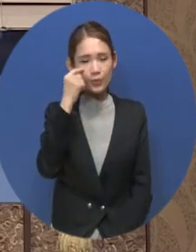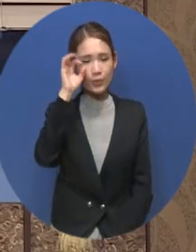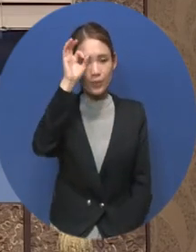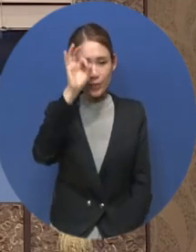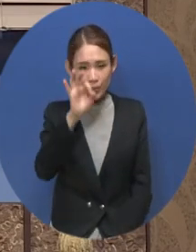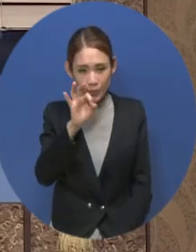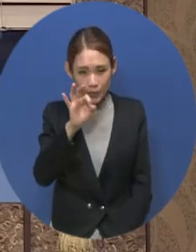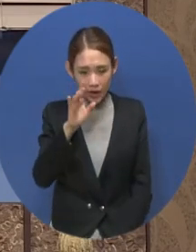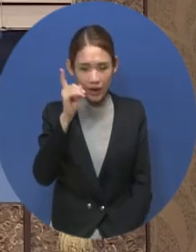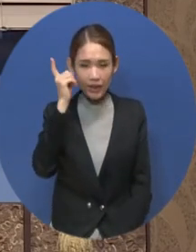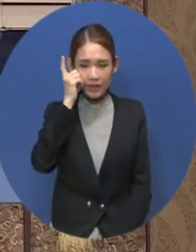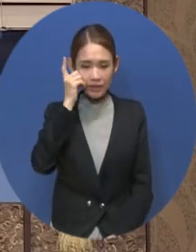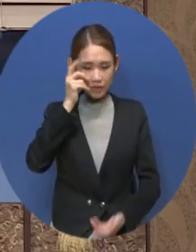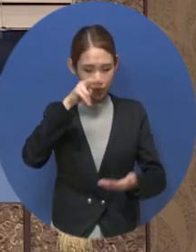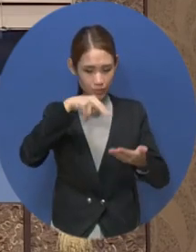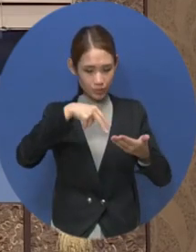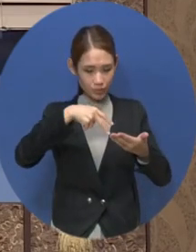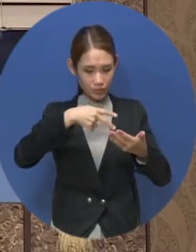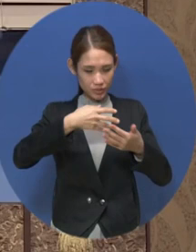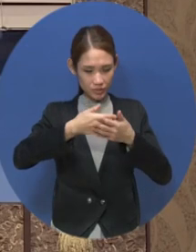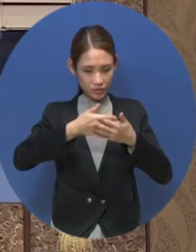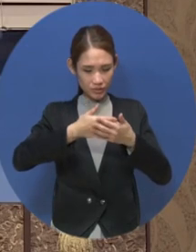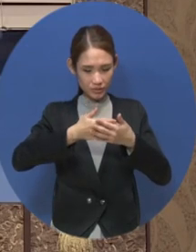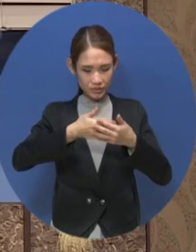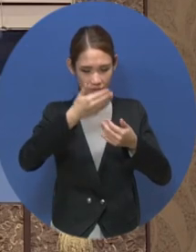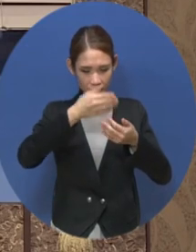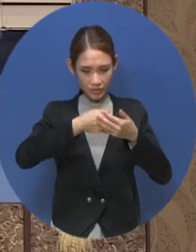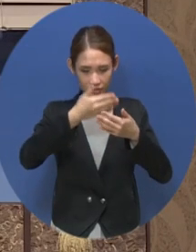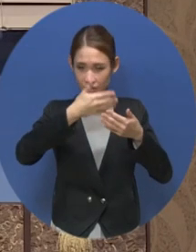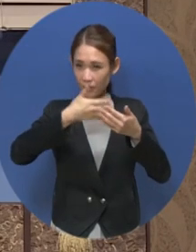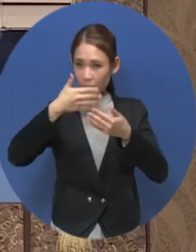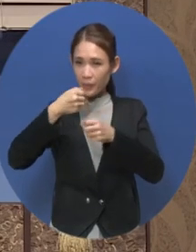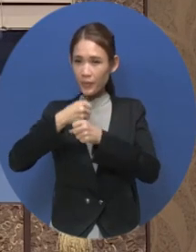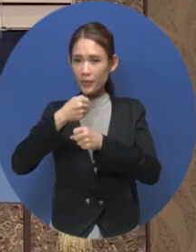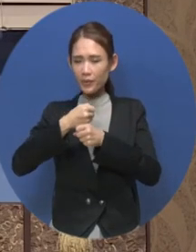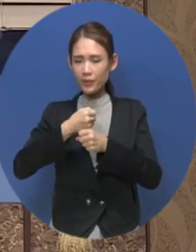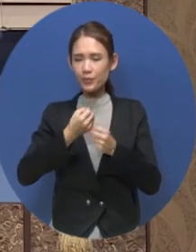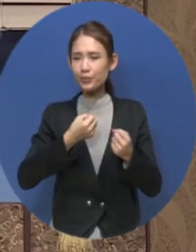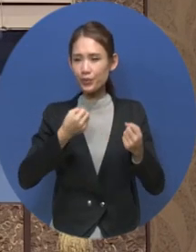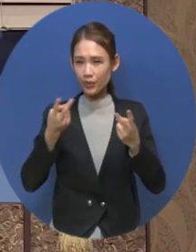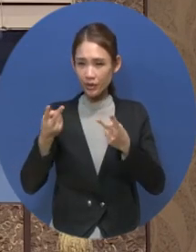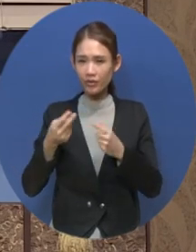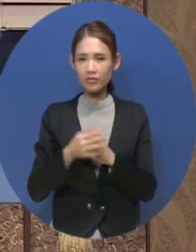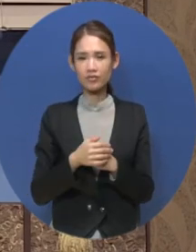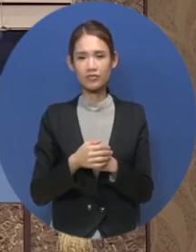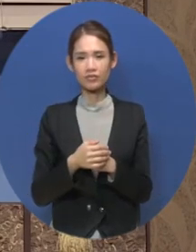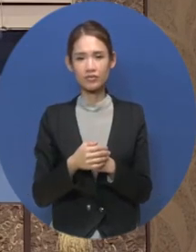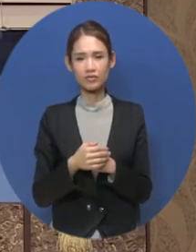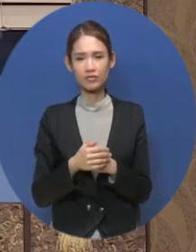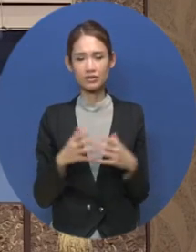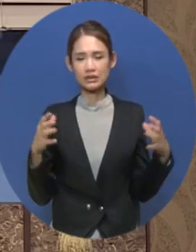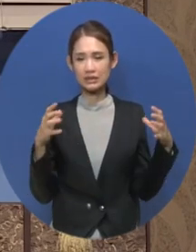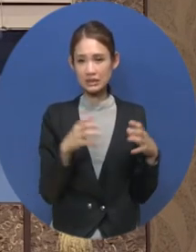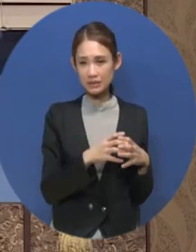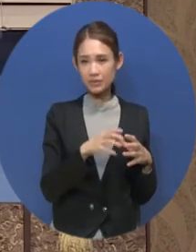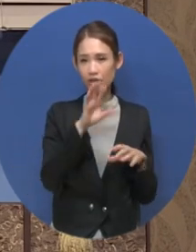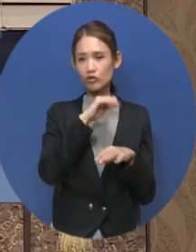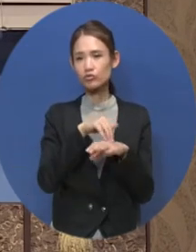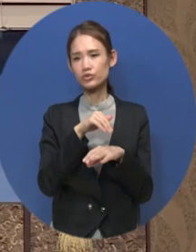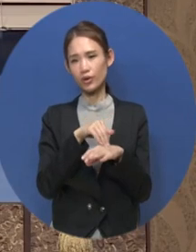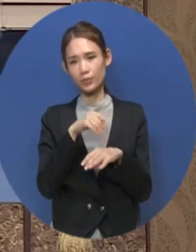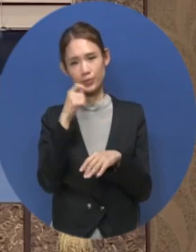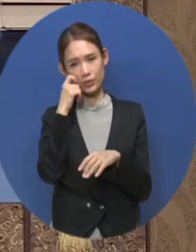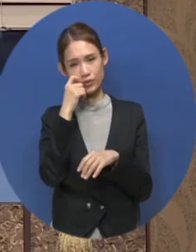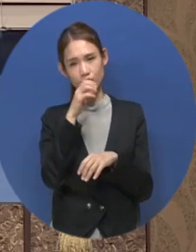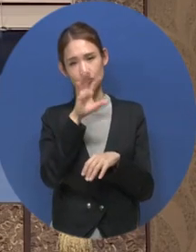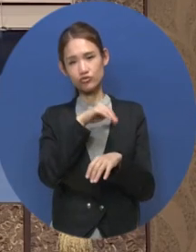자기가 핸드폰으로 영상 찍어서 보내고 예. 이제 그렇게 해서 사실은 이제 또 집단 훈련을 못 하다 보니까 훈련 수당이라든지